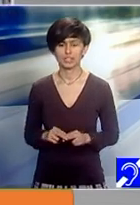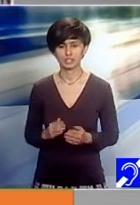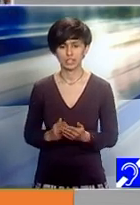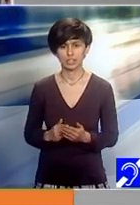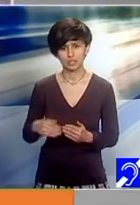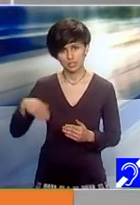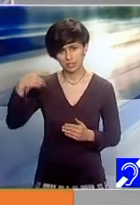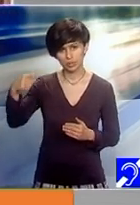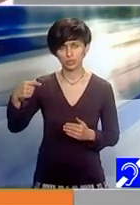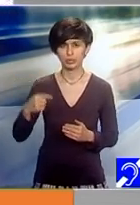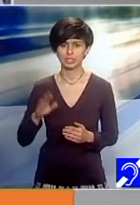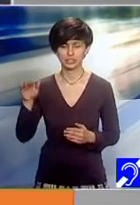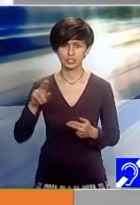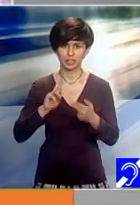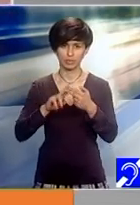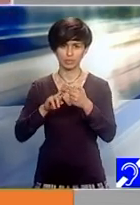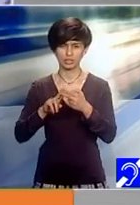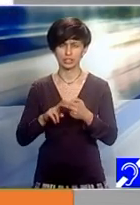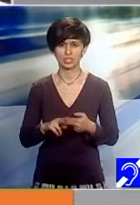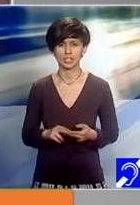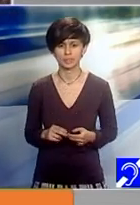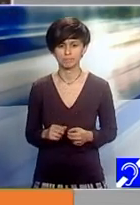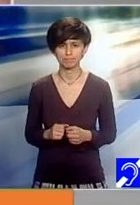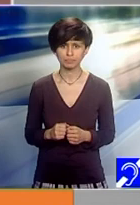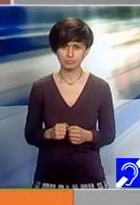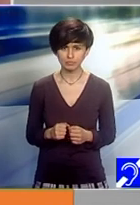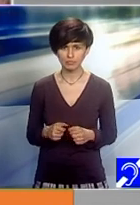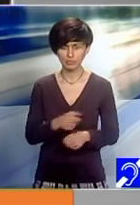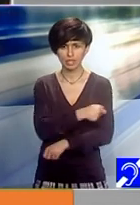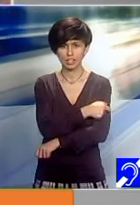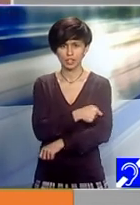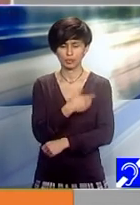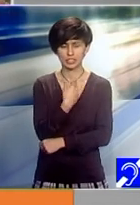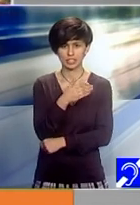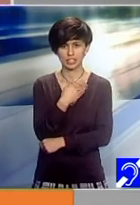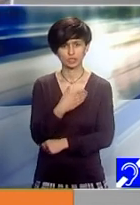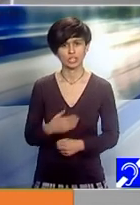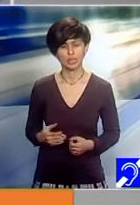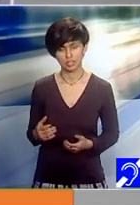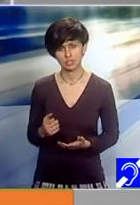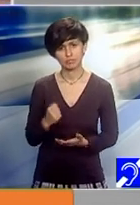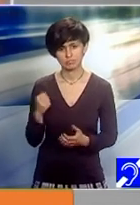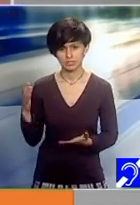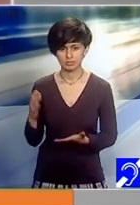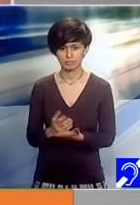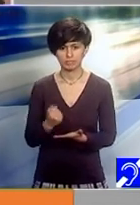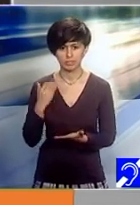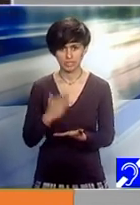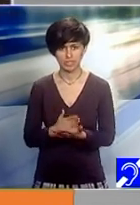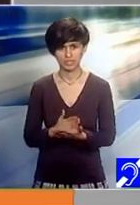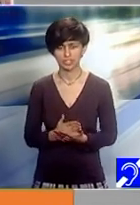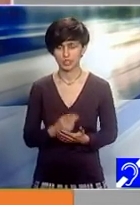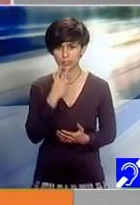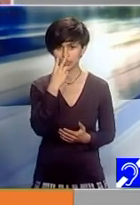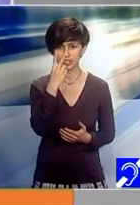urmează să aibă o întâlnire în Colegiul Național, astfel încât să luăm o decizie și din ce reacții avem de la